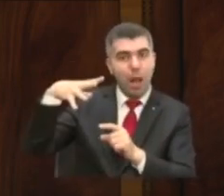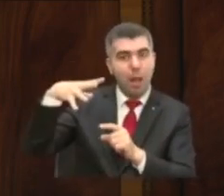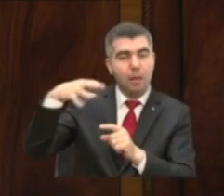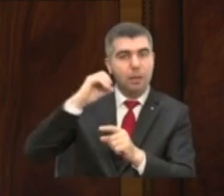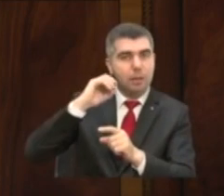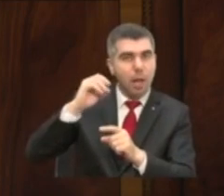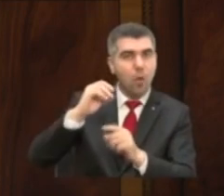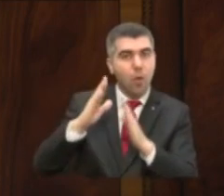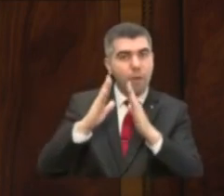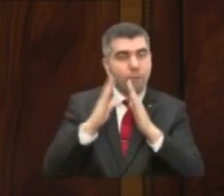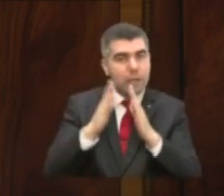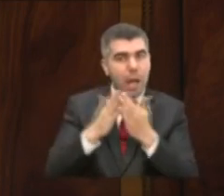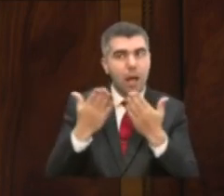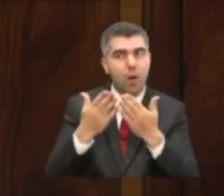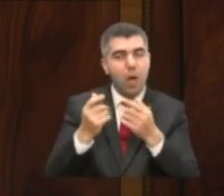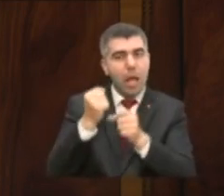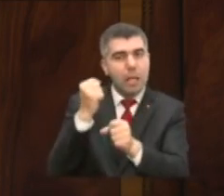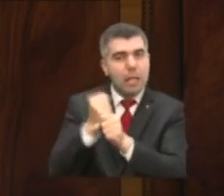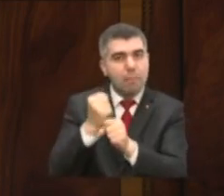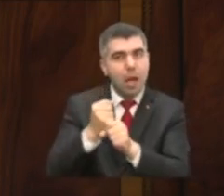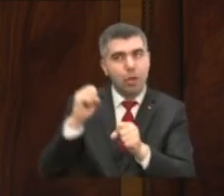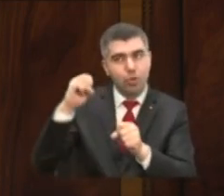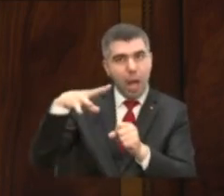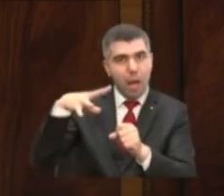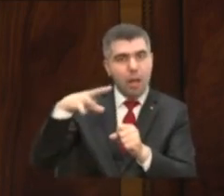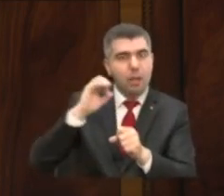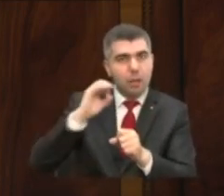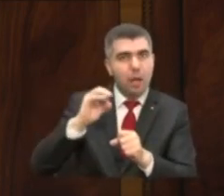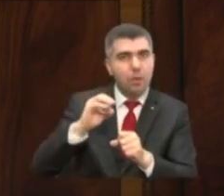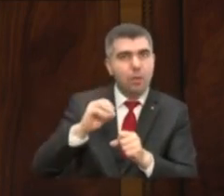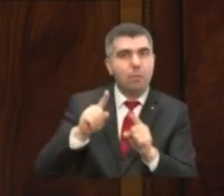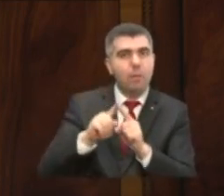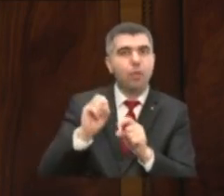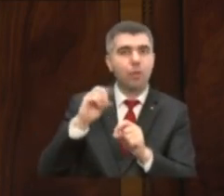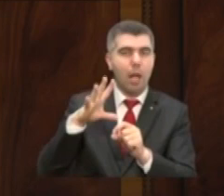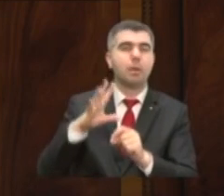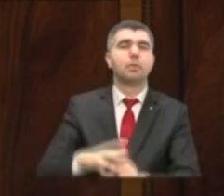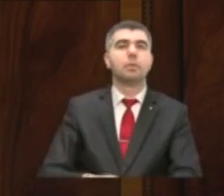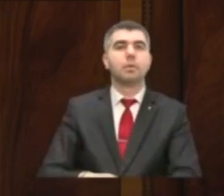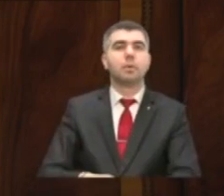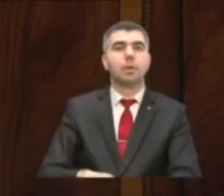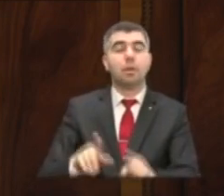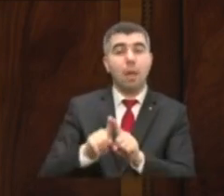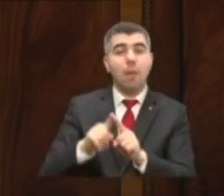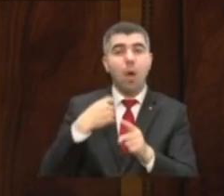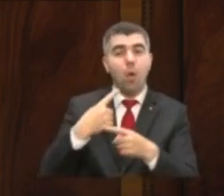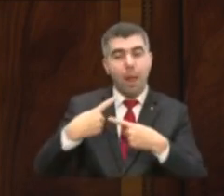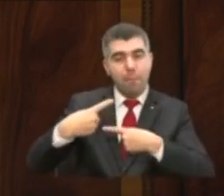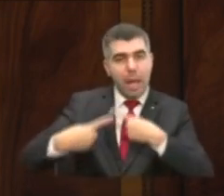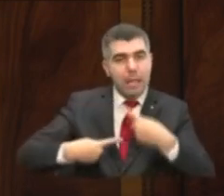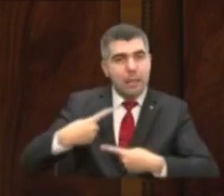شعل اسمه الضوء، الزر ديال الضوء كيشعل الضوء، الا عنده الات ما يتوقفش عليهم